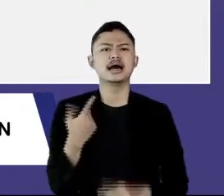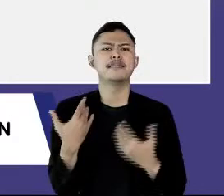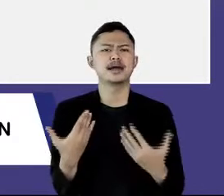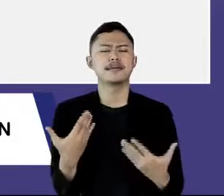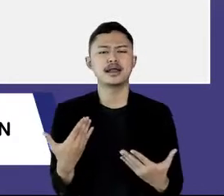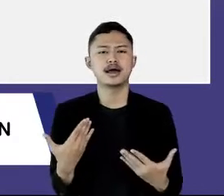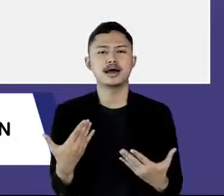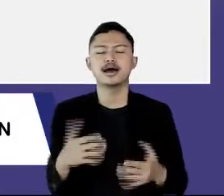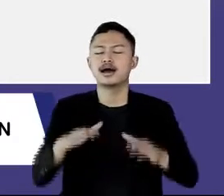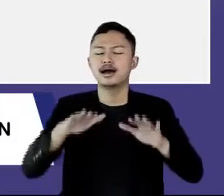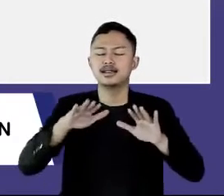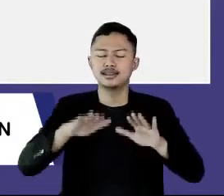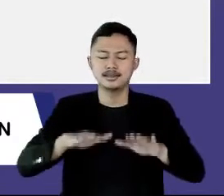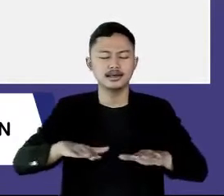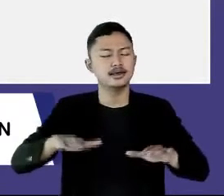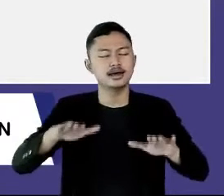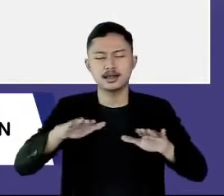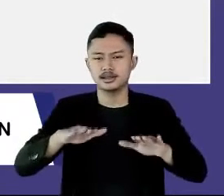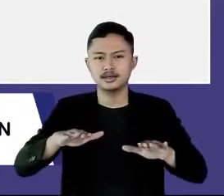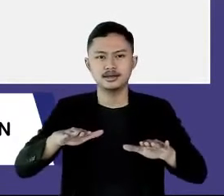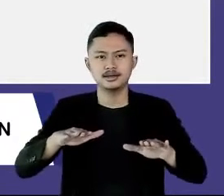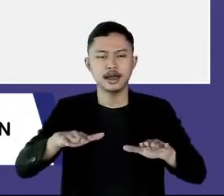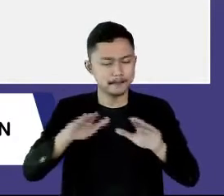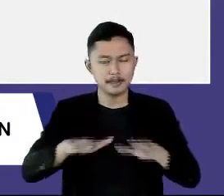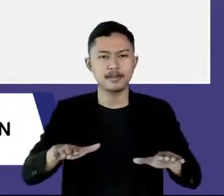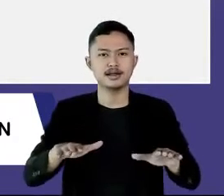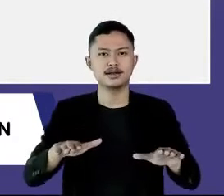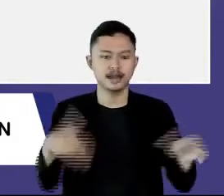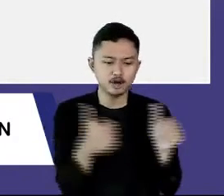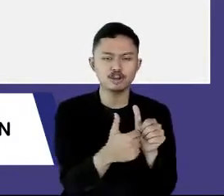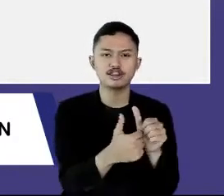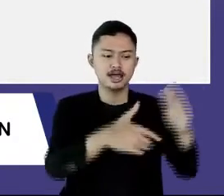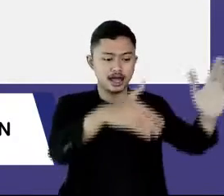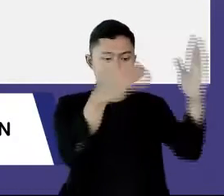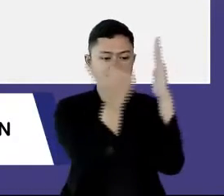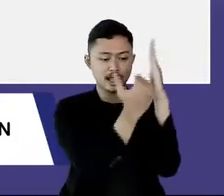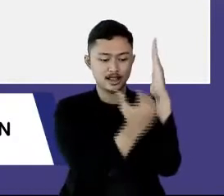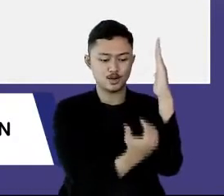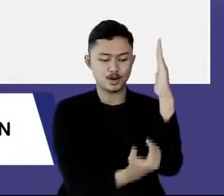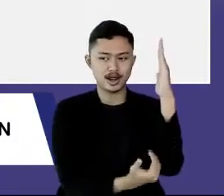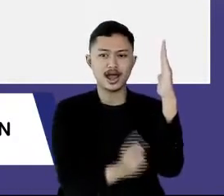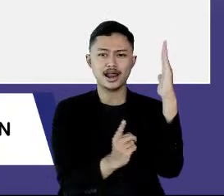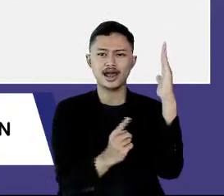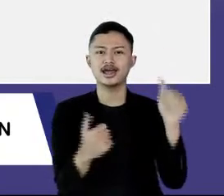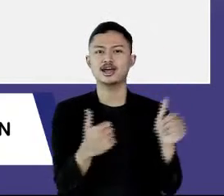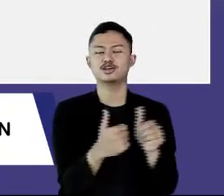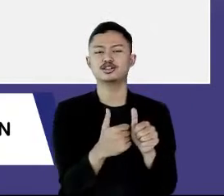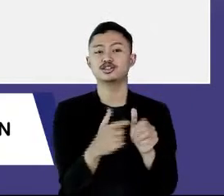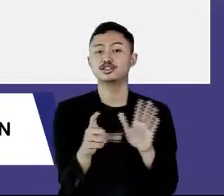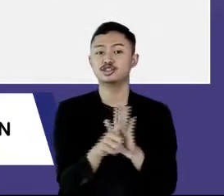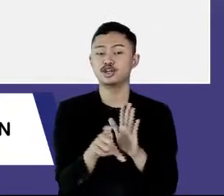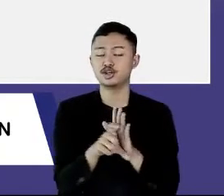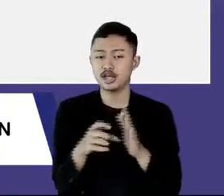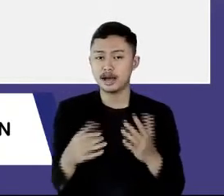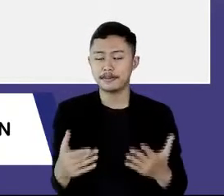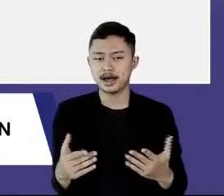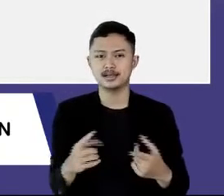dengan hati-hati, dengan sangat hati-hati. Kita ikuti aturannya. Nah, aturannya salah satu